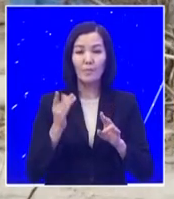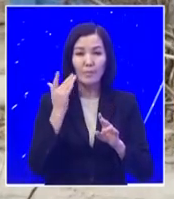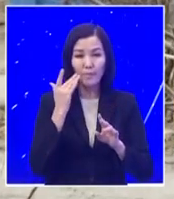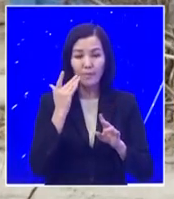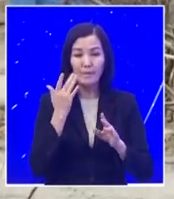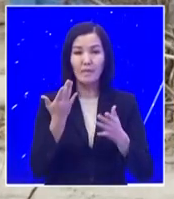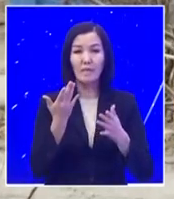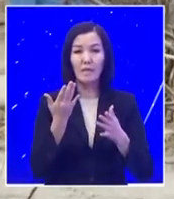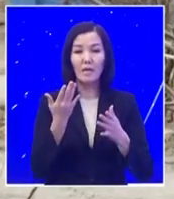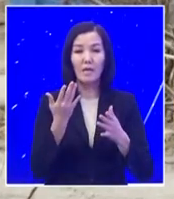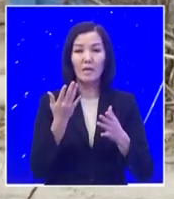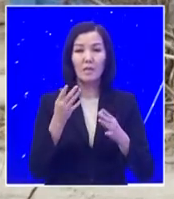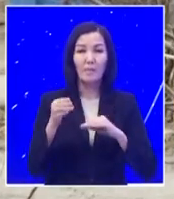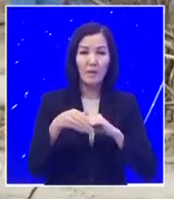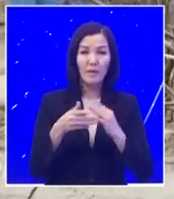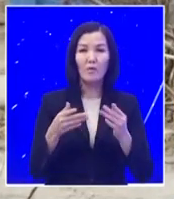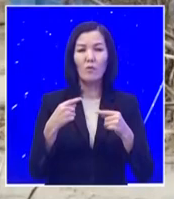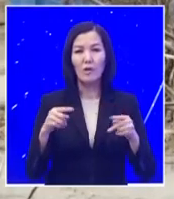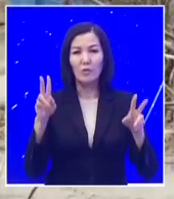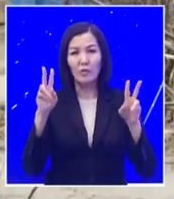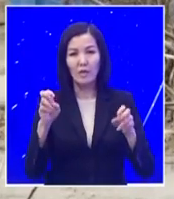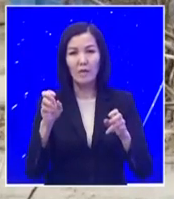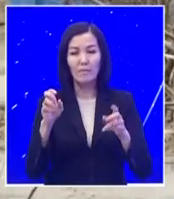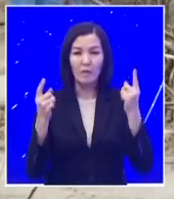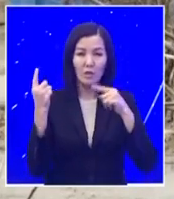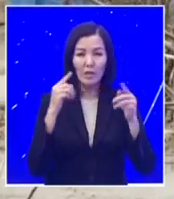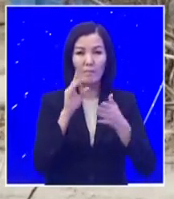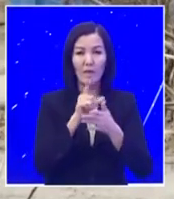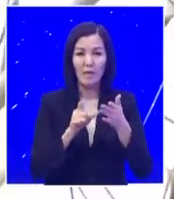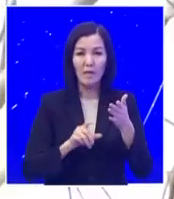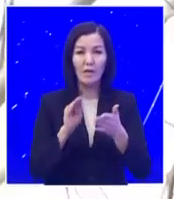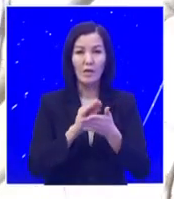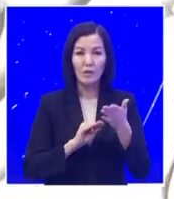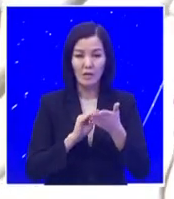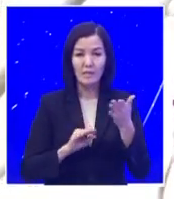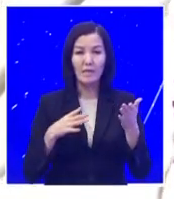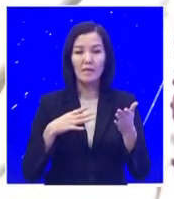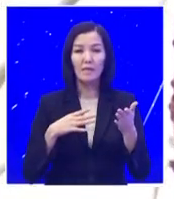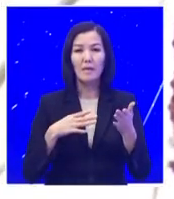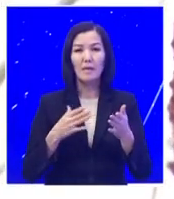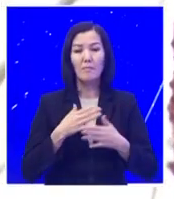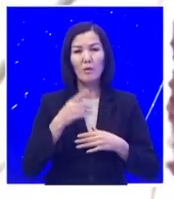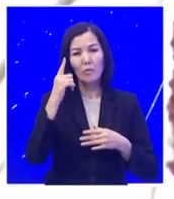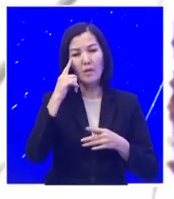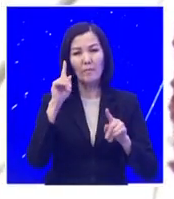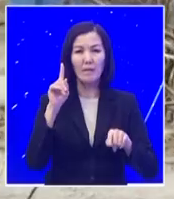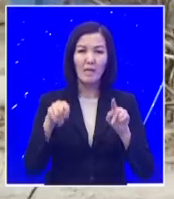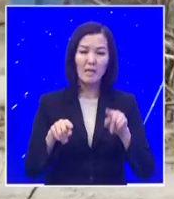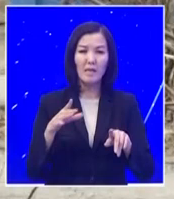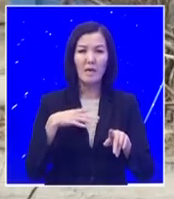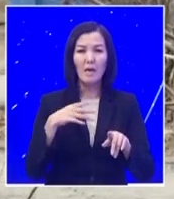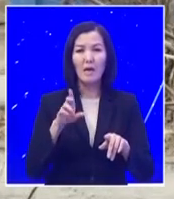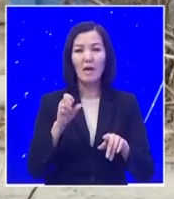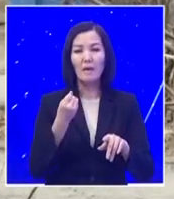ғой. Ал енді бүгінгі күні біз сол сыннан қортынды шығардық па десе, мен ойлайым кейде біз Абайдың кезіндегі